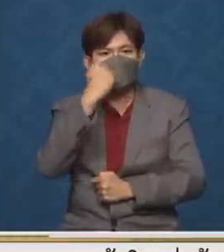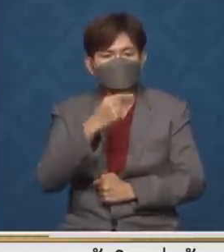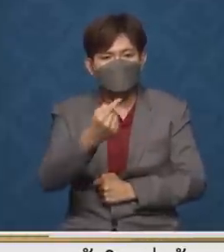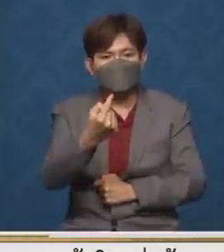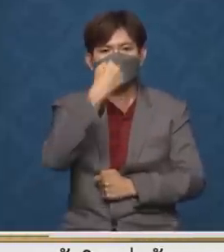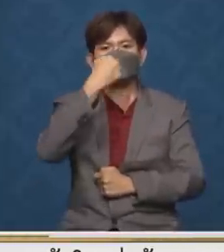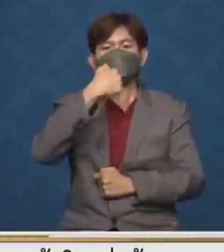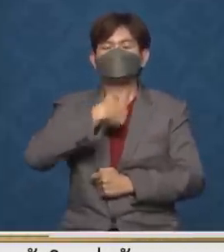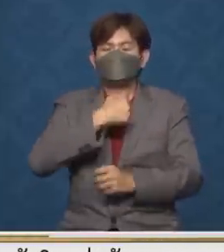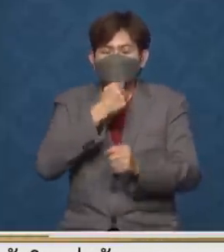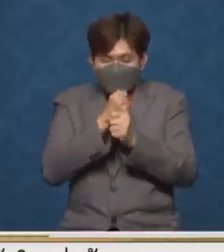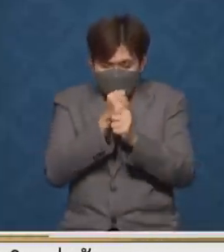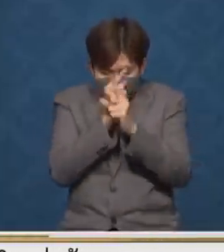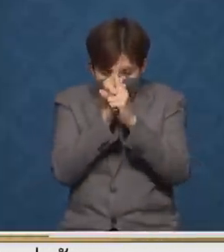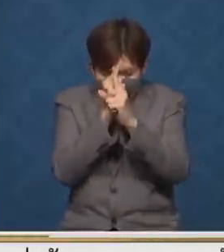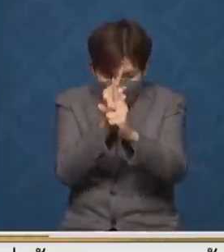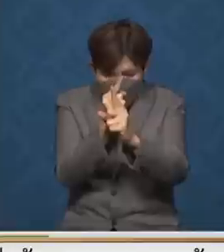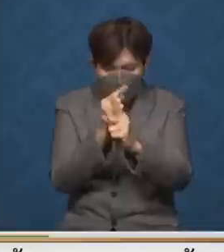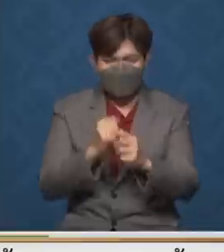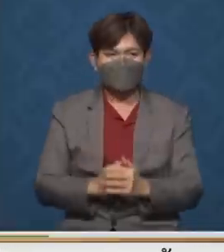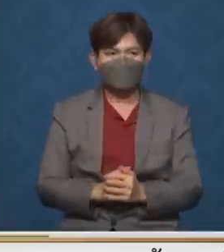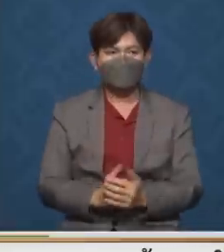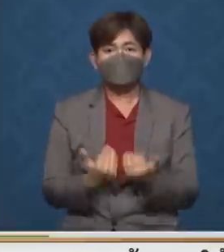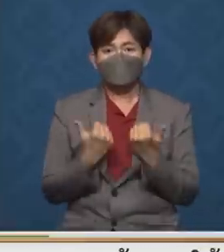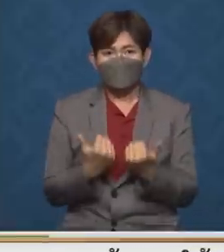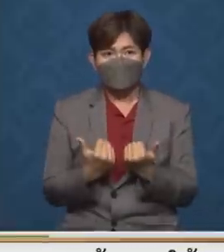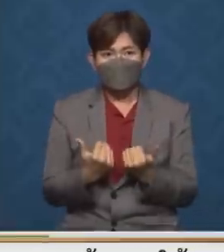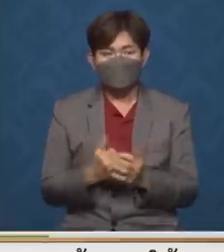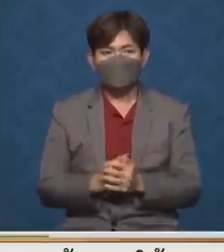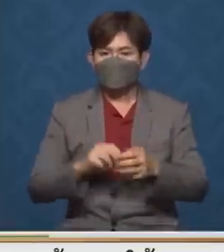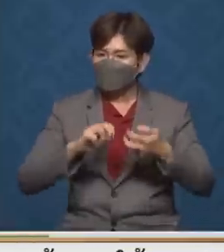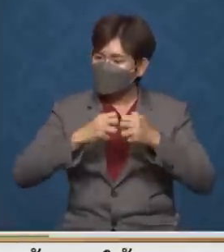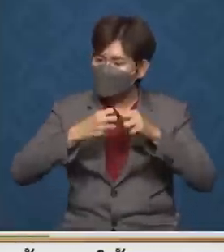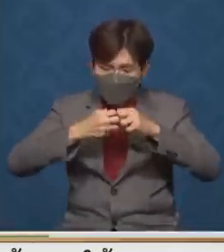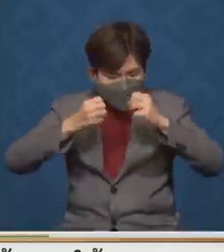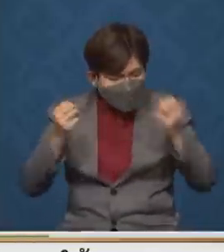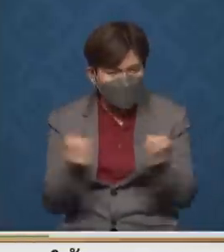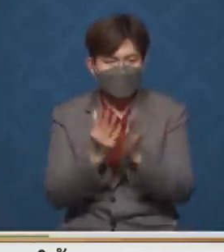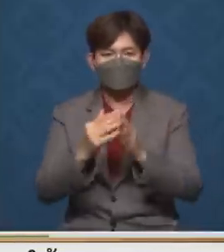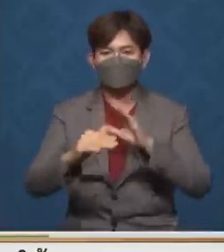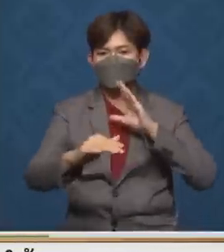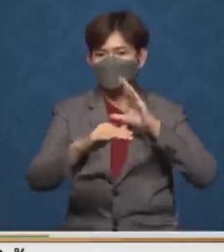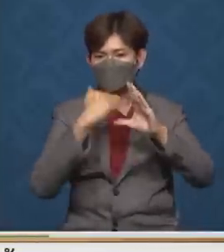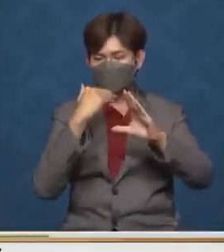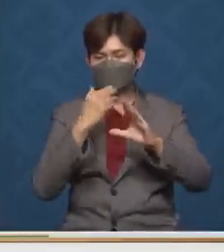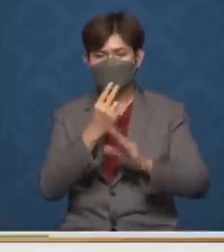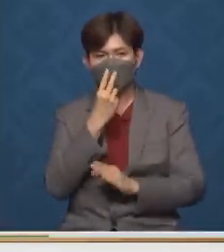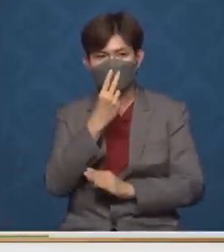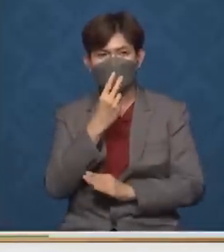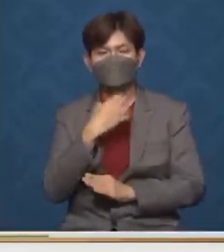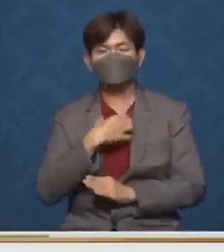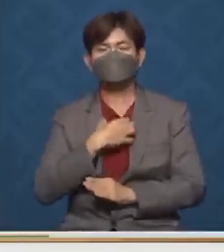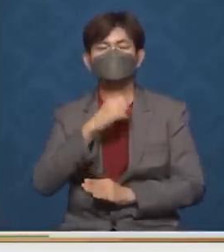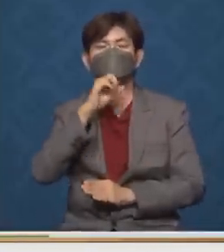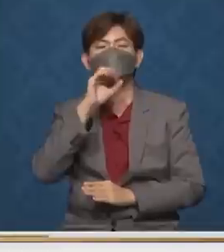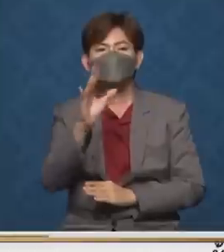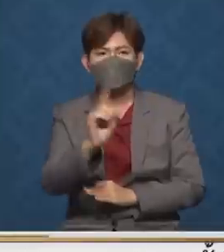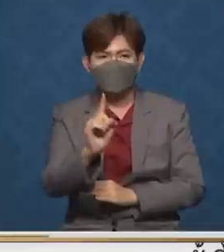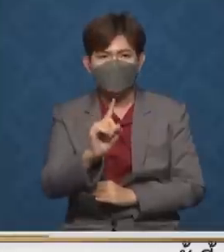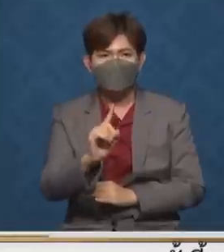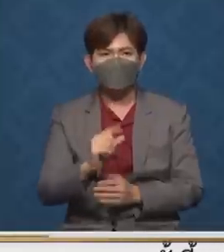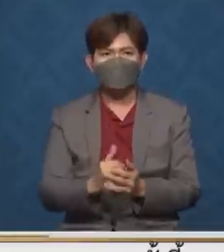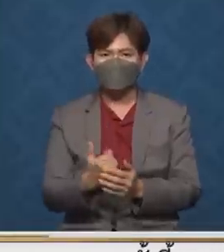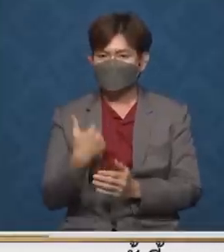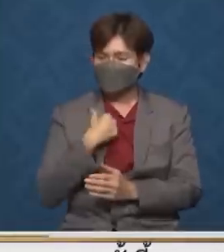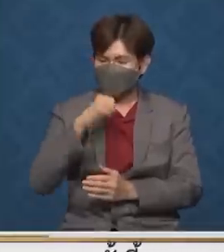ที่เรียวรายเช่นนี้และวันนี้ครับสิงที่เรียวGod4 ที่ส่มาหาผมเนี่ยผม อยากจะบอกว่า มัน มี ความ